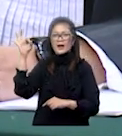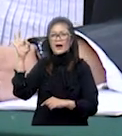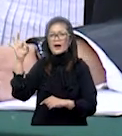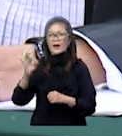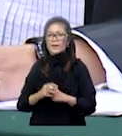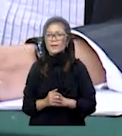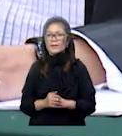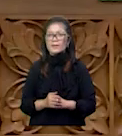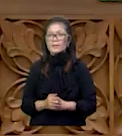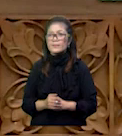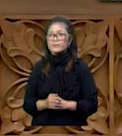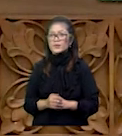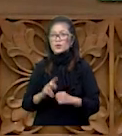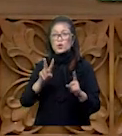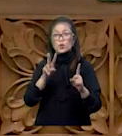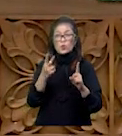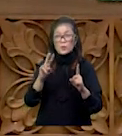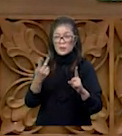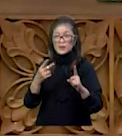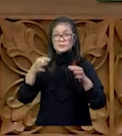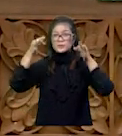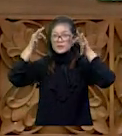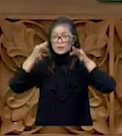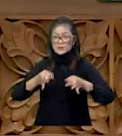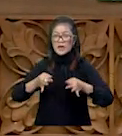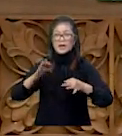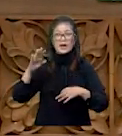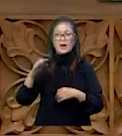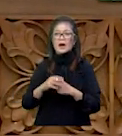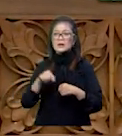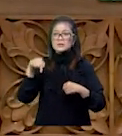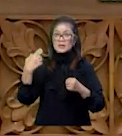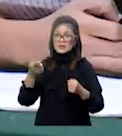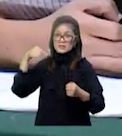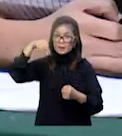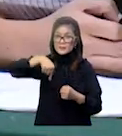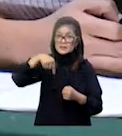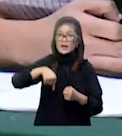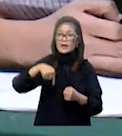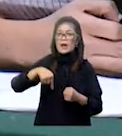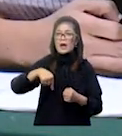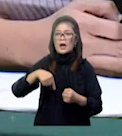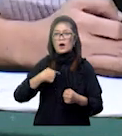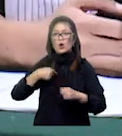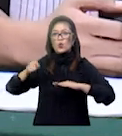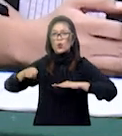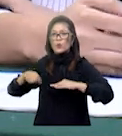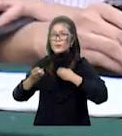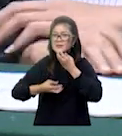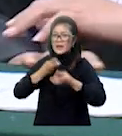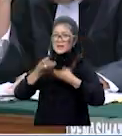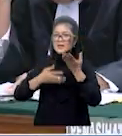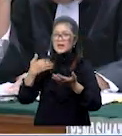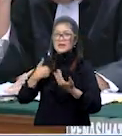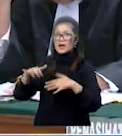dituntut 12 tahun penjara. Jaksa menilai Eliezer terbukti secara sah terlibat kasus pembunuhan Brigadir Yosua